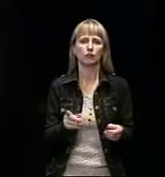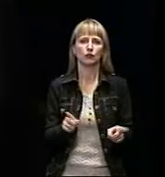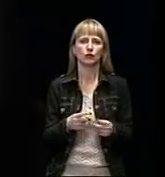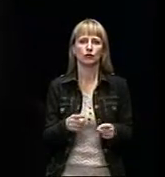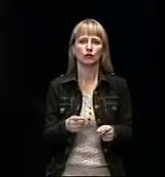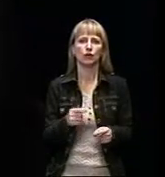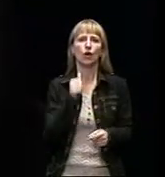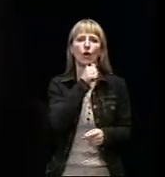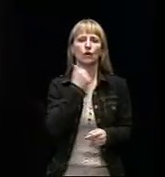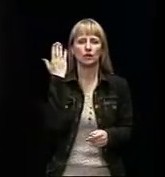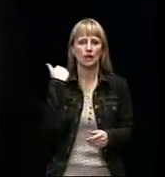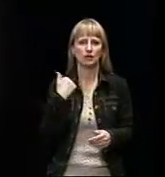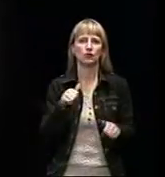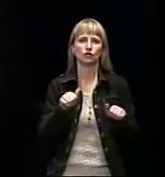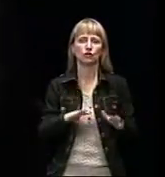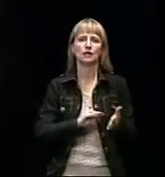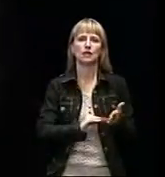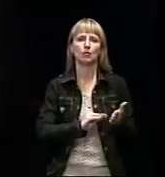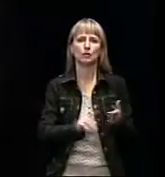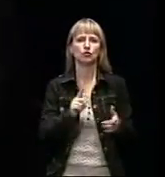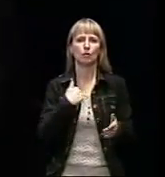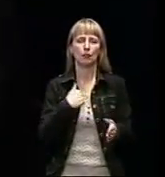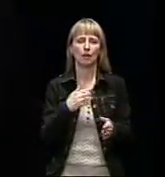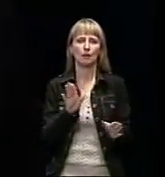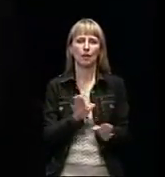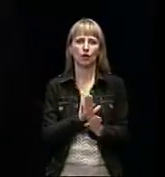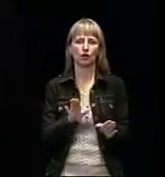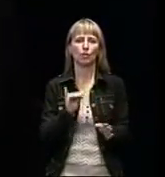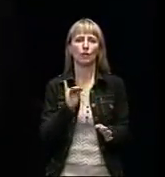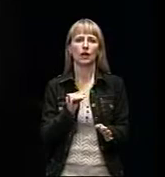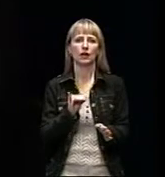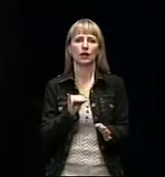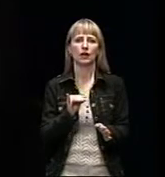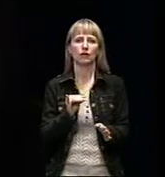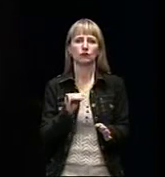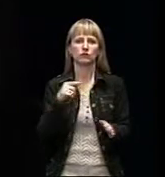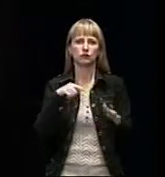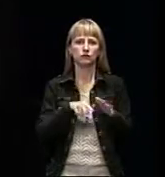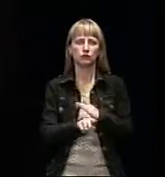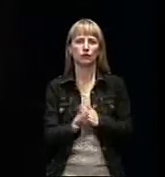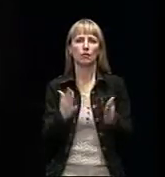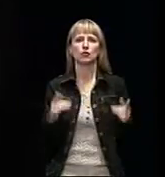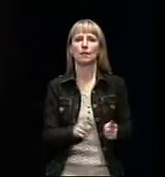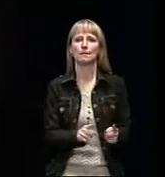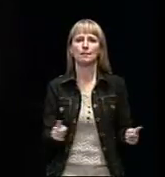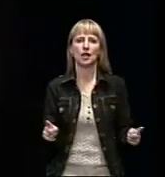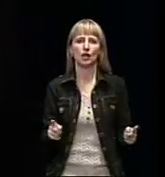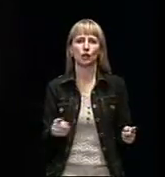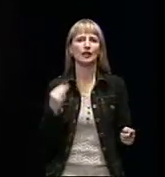решение записать материал, который мы исполняем. Вот, и мы, в общем, окунулись в большой такой период